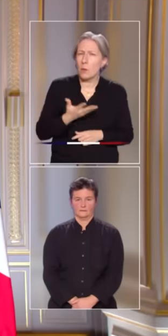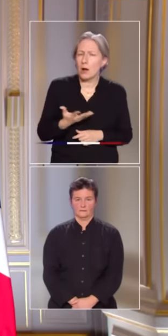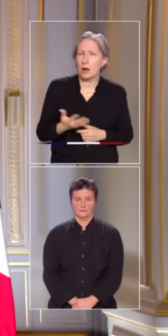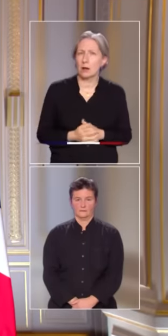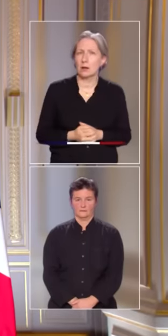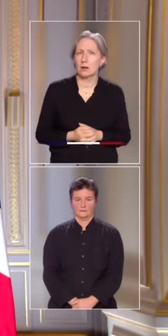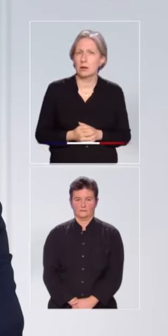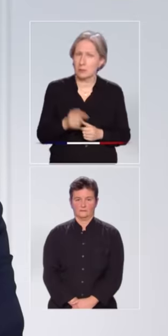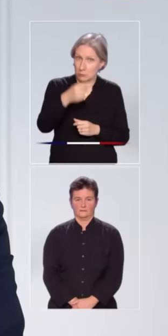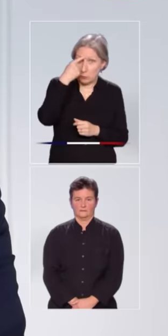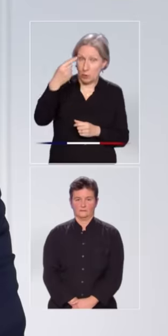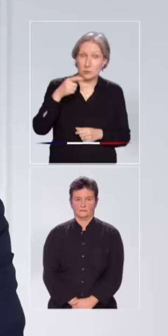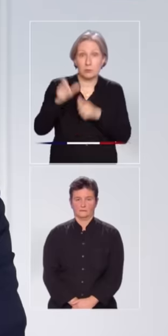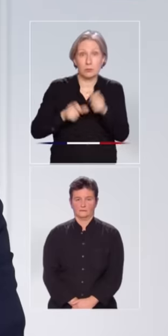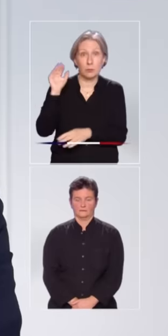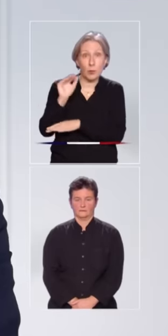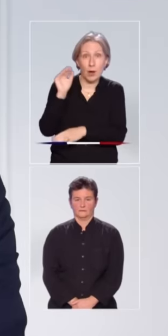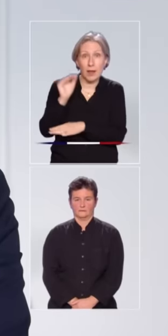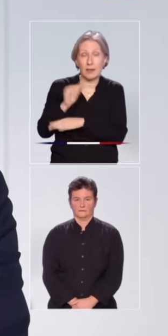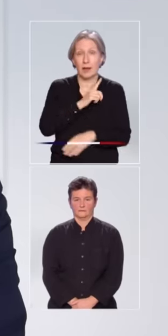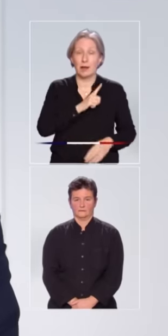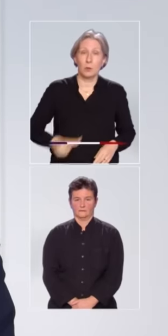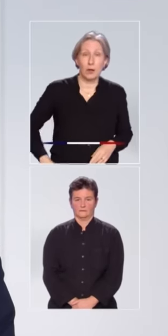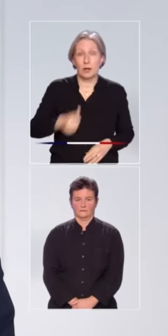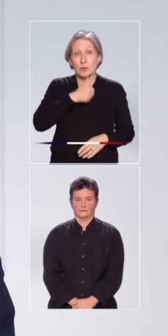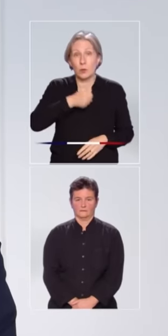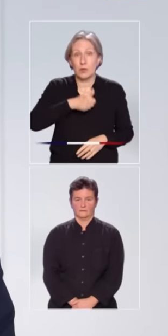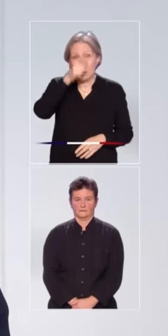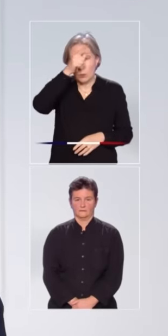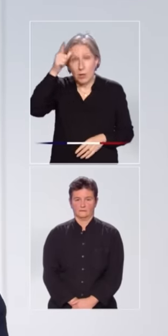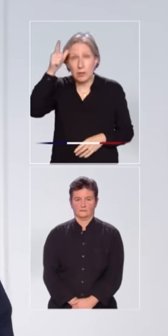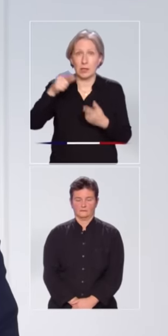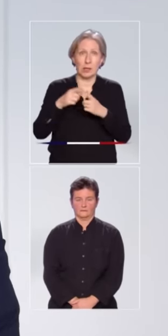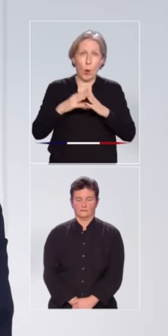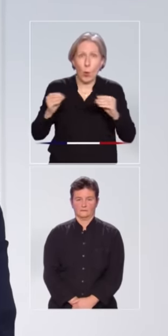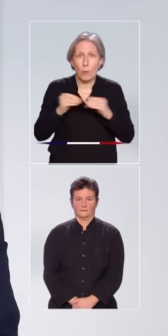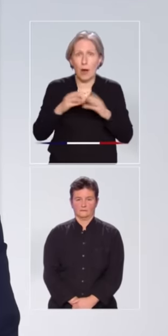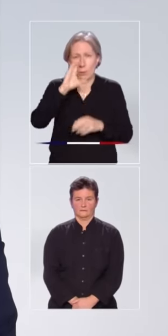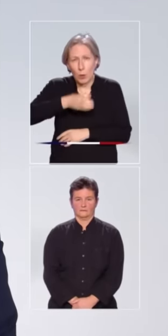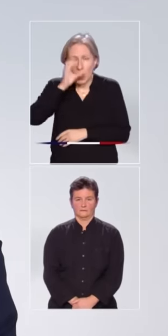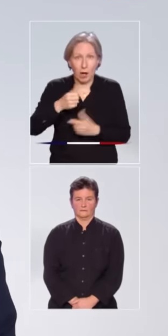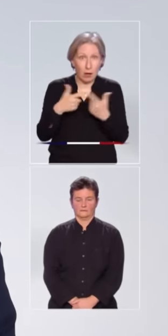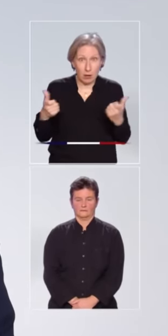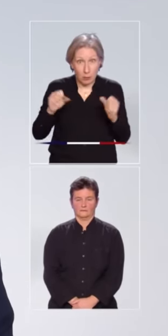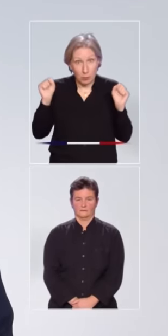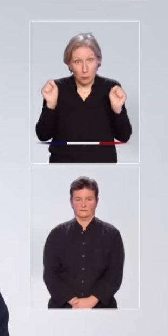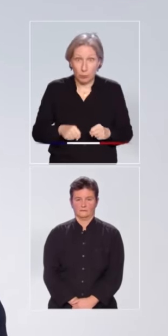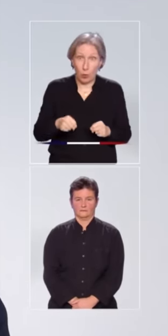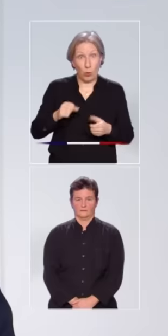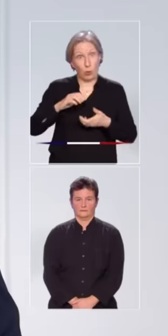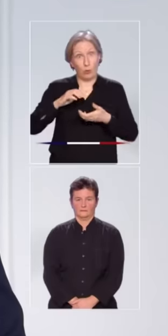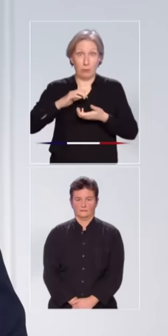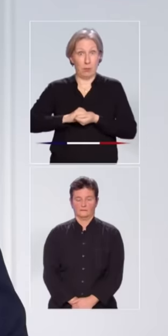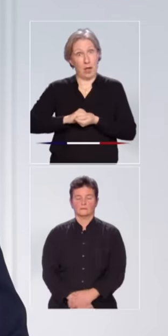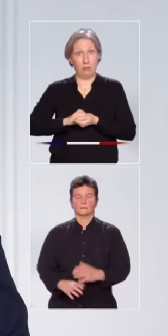que vous pensez que les Polonais, les Lituaniens, les Estoniens, les Lettons, les Roumains, les Bulgares pourraient une seconde rester en paix? Et je ne